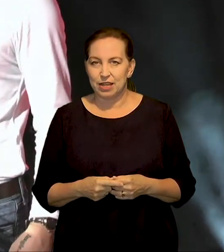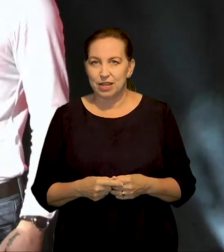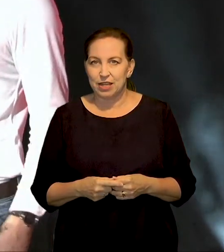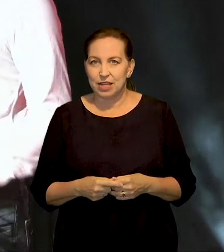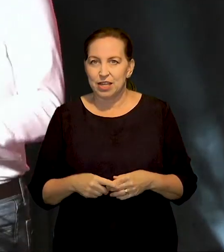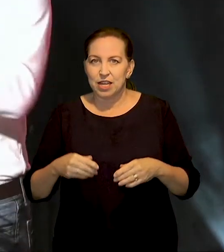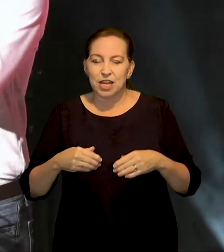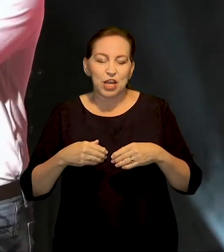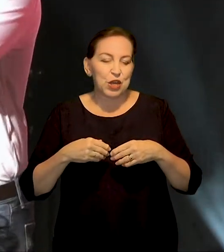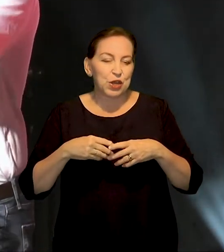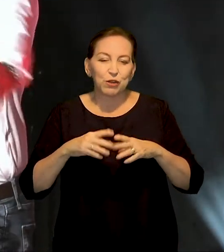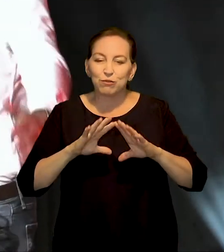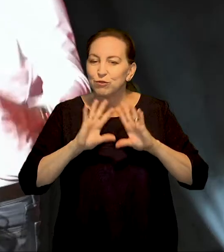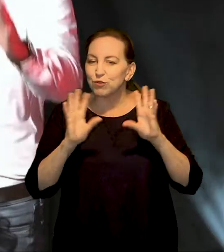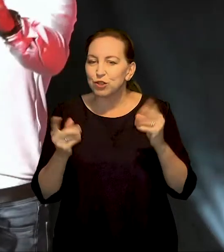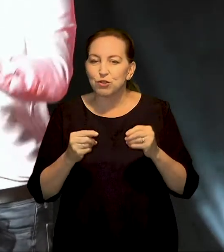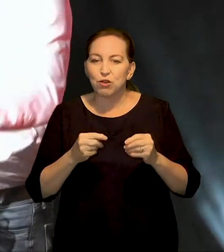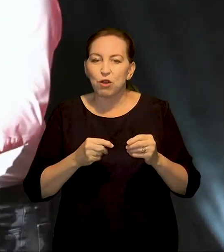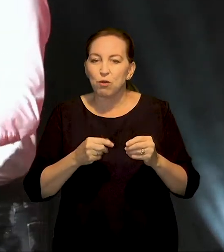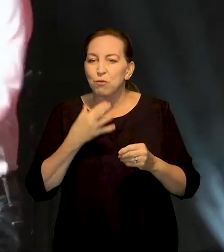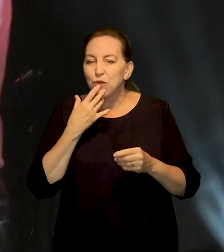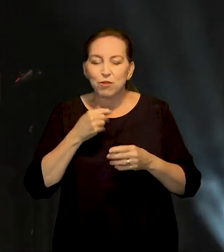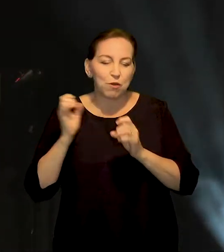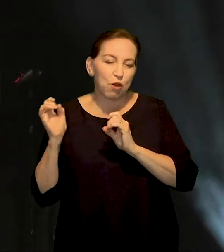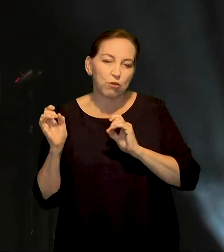ta przypowieść mówi o pracy, że oni pracowali.